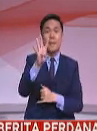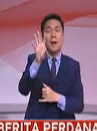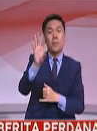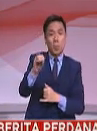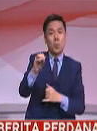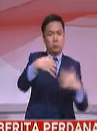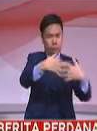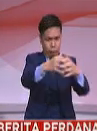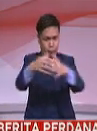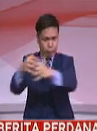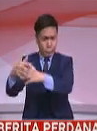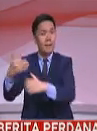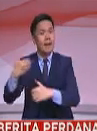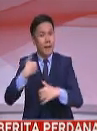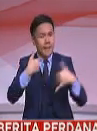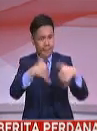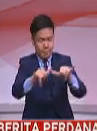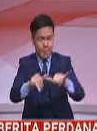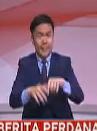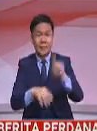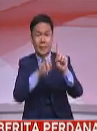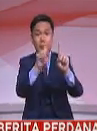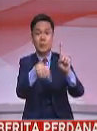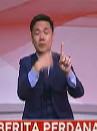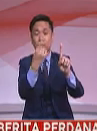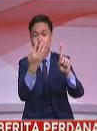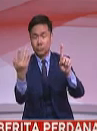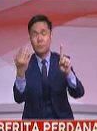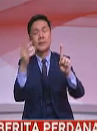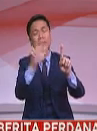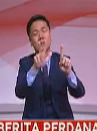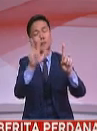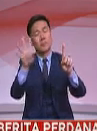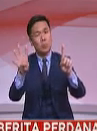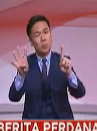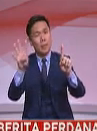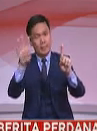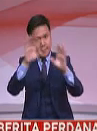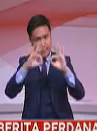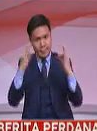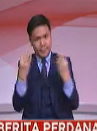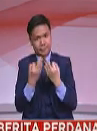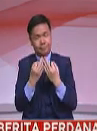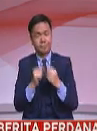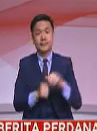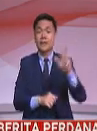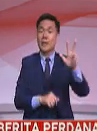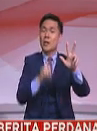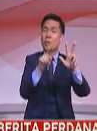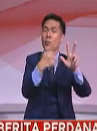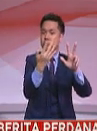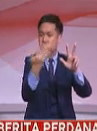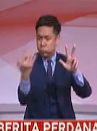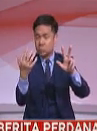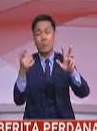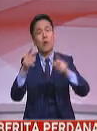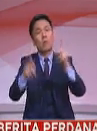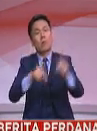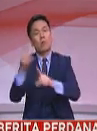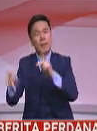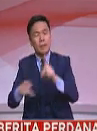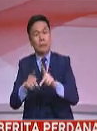pusat masih dibuka dan melebarkan 1134 keluarga 3605 Mesir